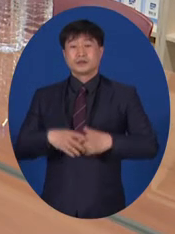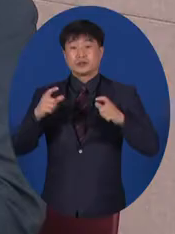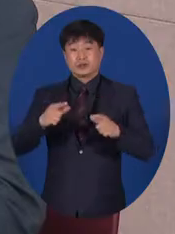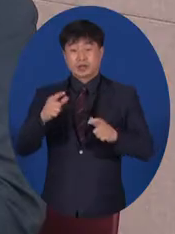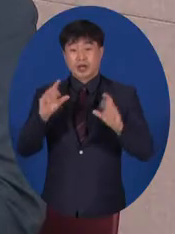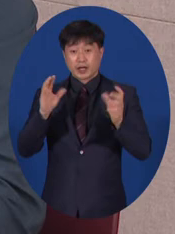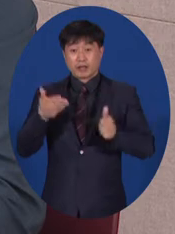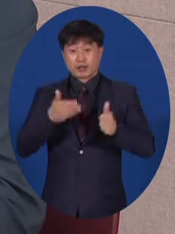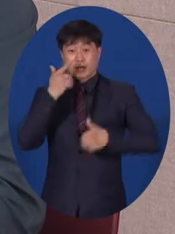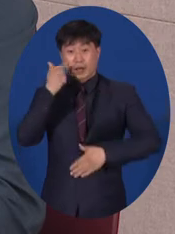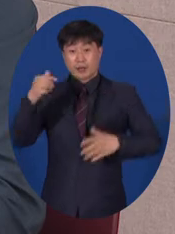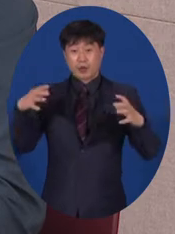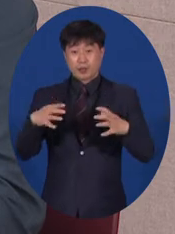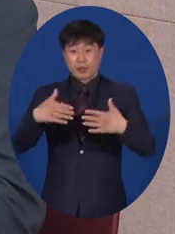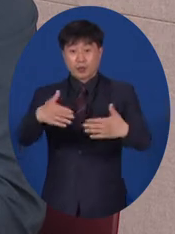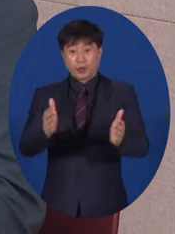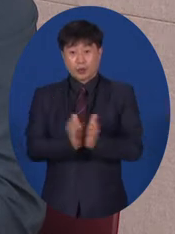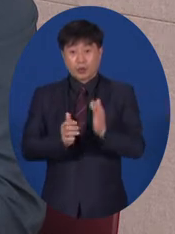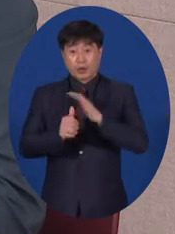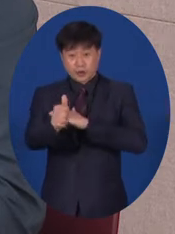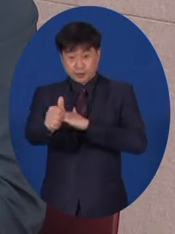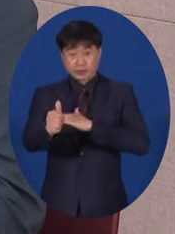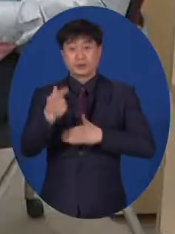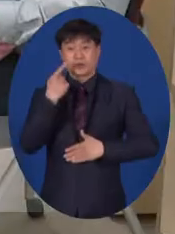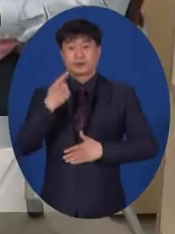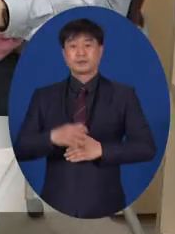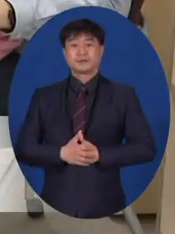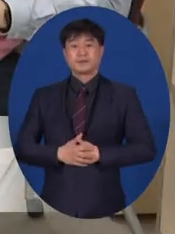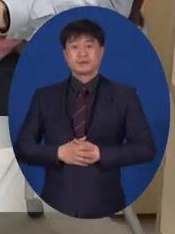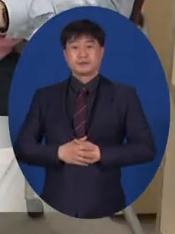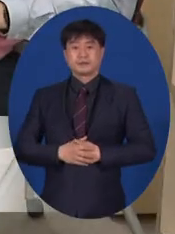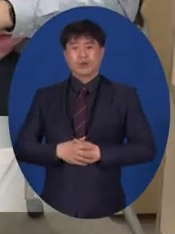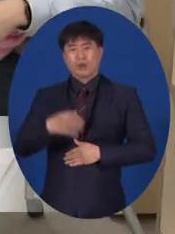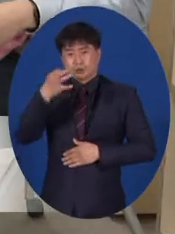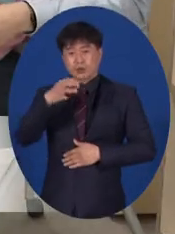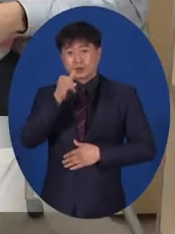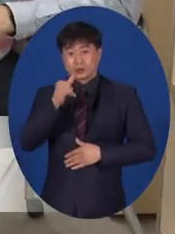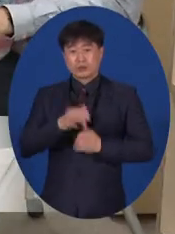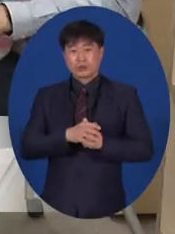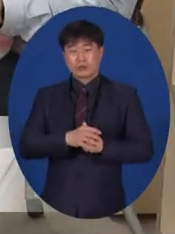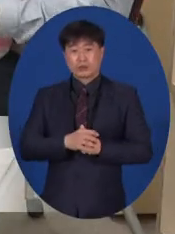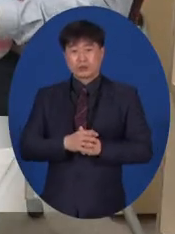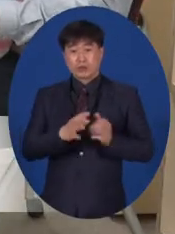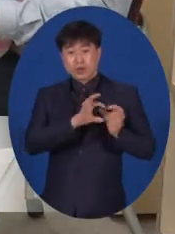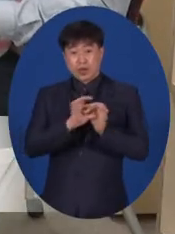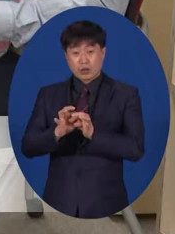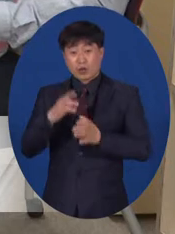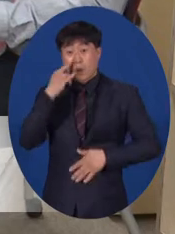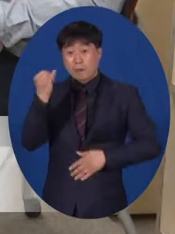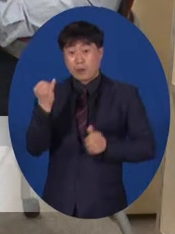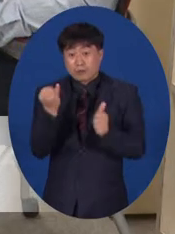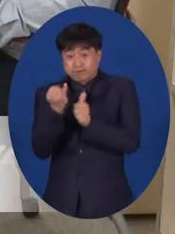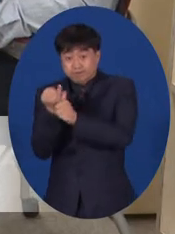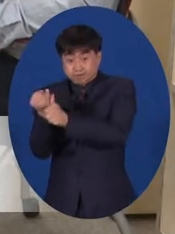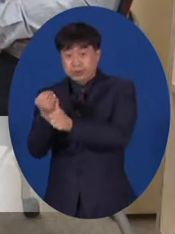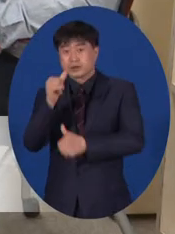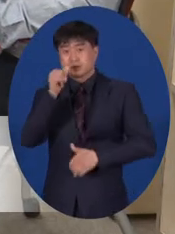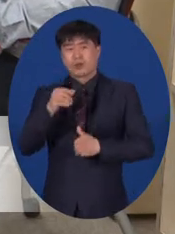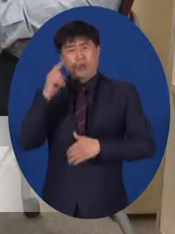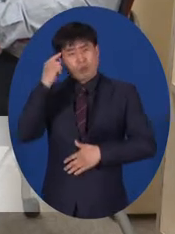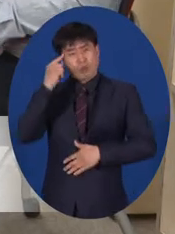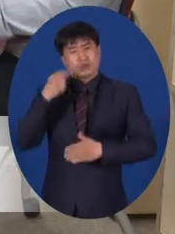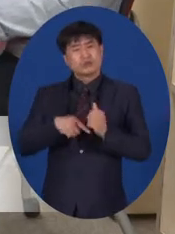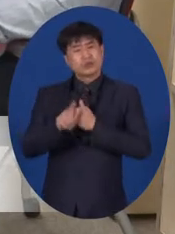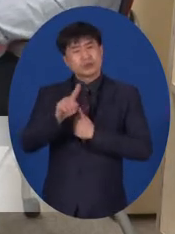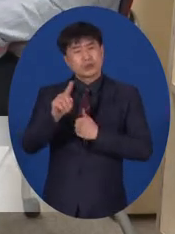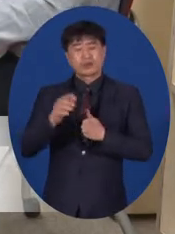육아 대디들이 모인 동아리 활동에 가봤습니다. 미안한 거예요. 계속 매달려 있으니까. 다 그런지 저는 진짜 궁금하거든요.